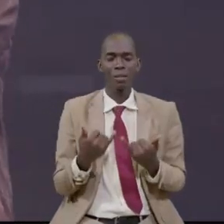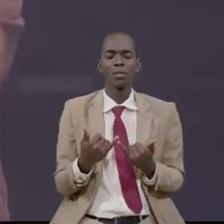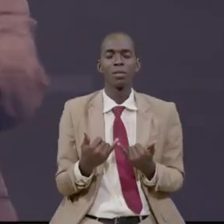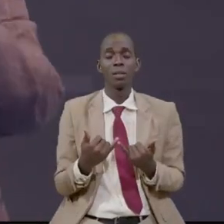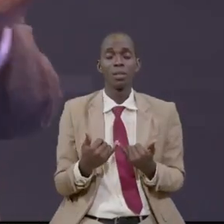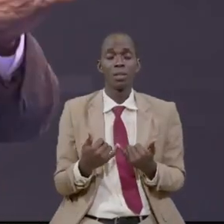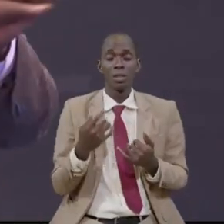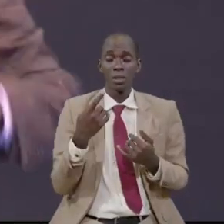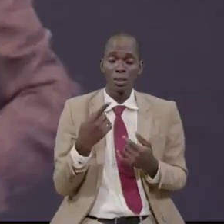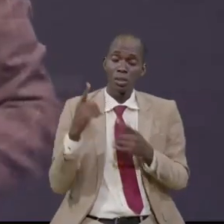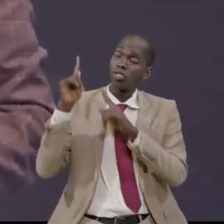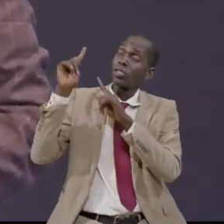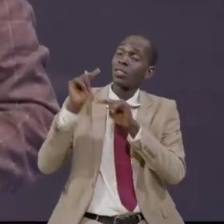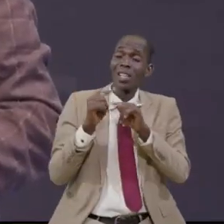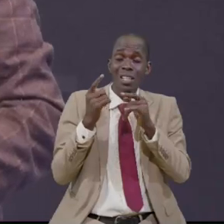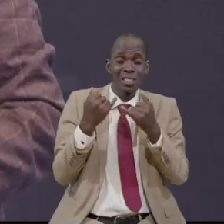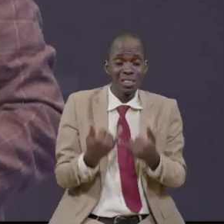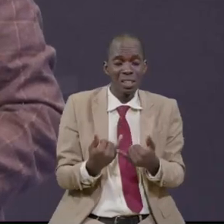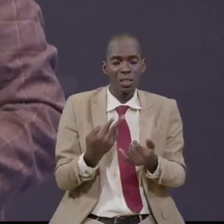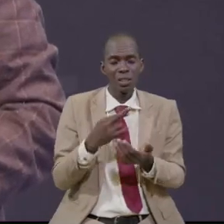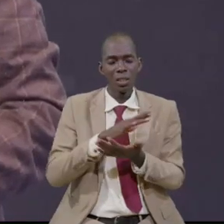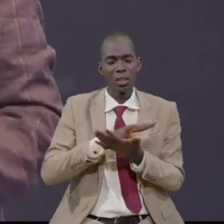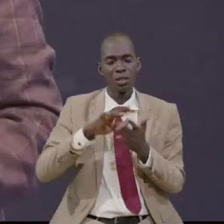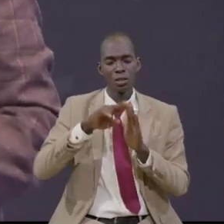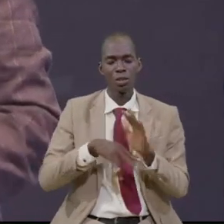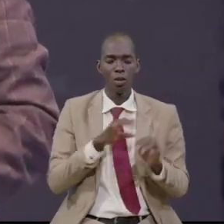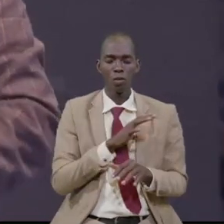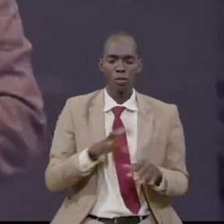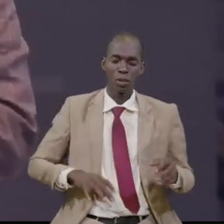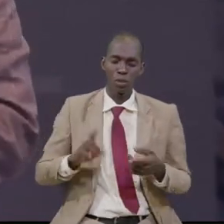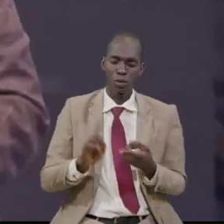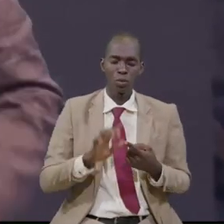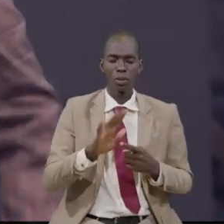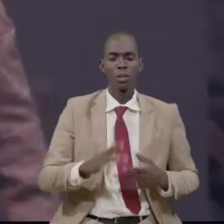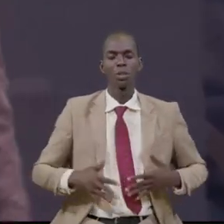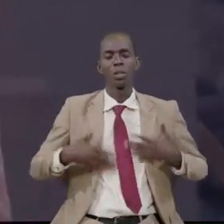transfère maintenant la justice de Christ à leur compte. C'est fait.